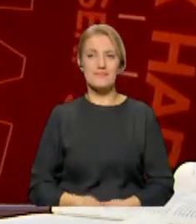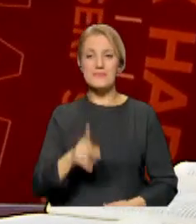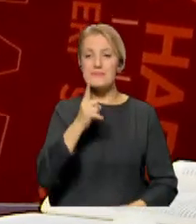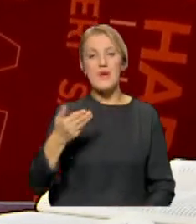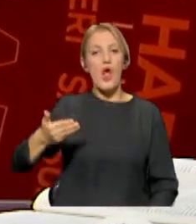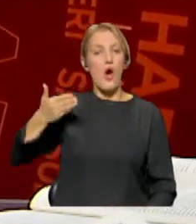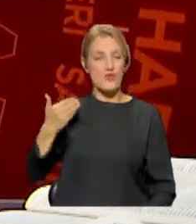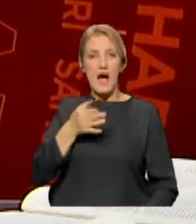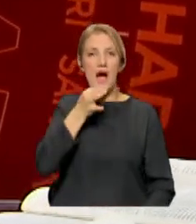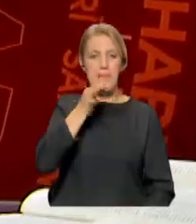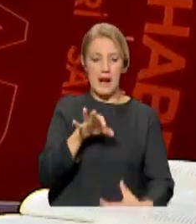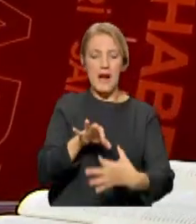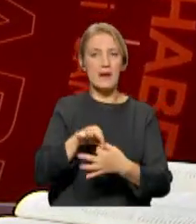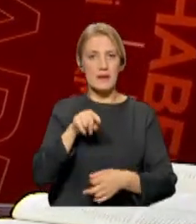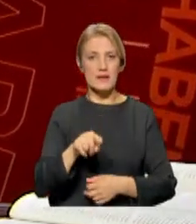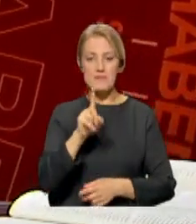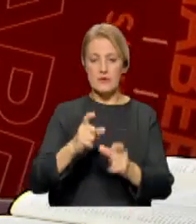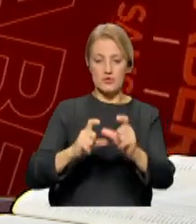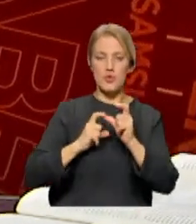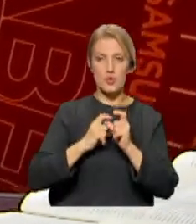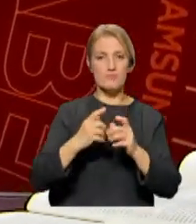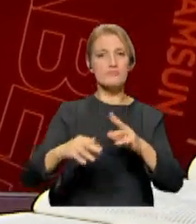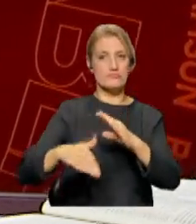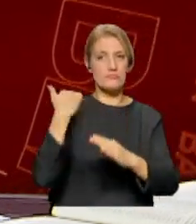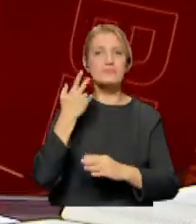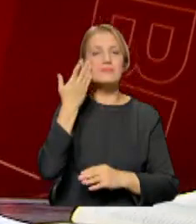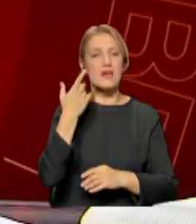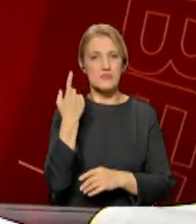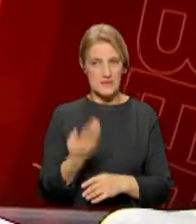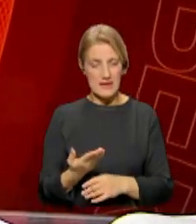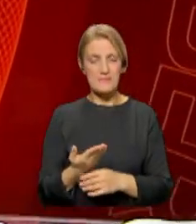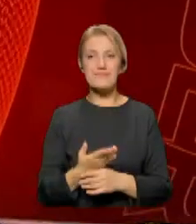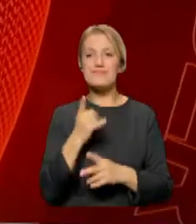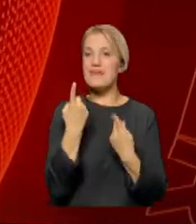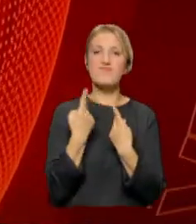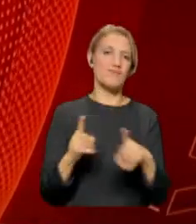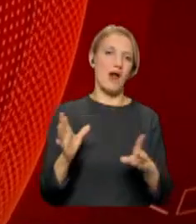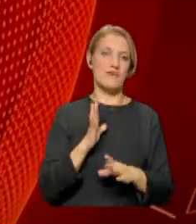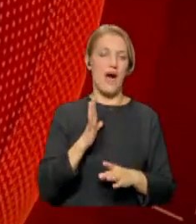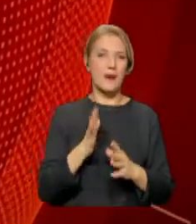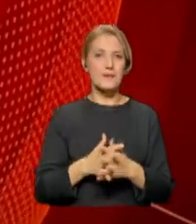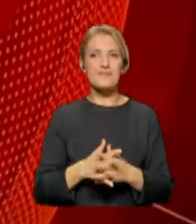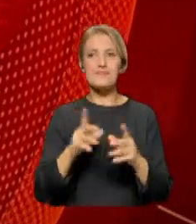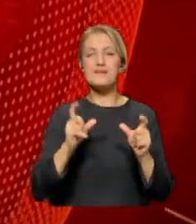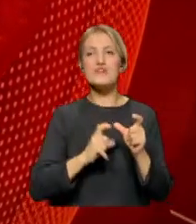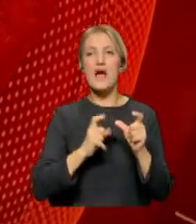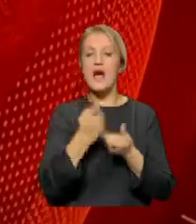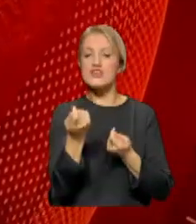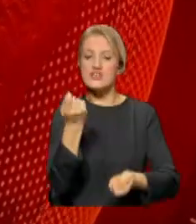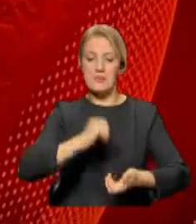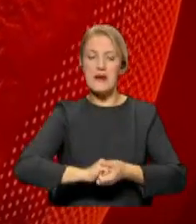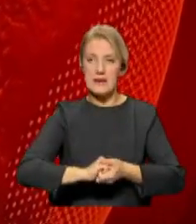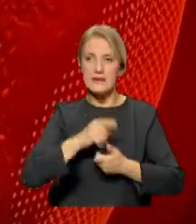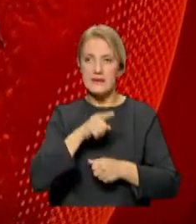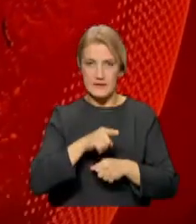Bir önceki haberle ilgili bir soru gelmiş izleyicilerimizden ne fark var Şangay İşbirliği